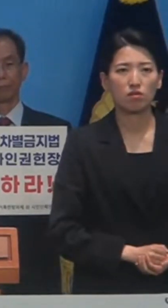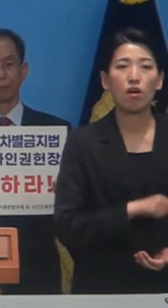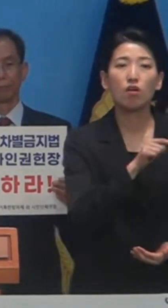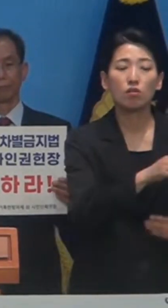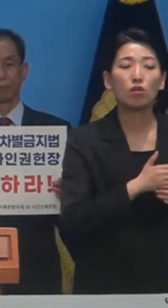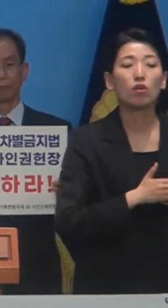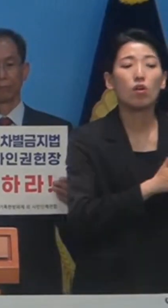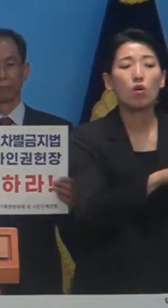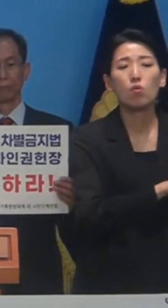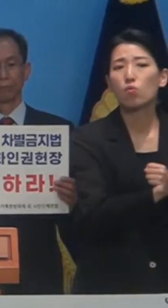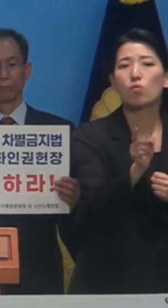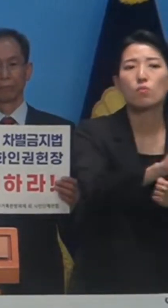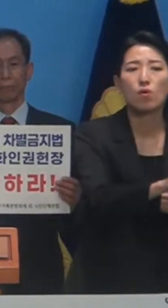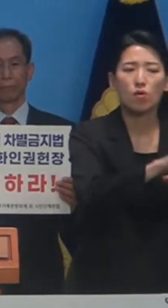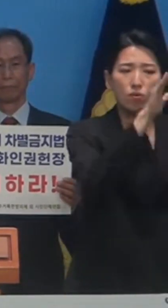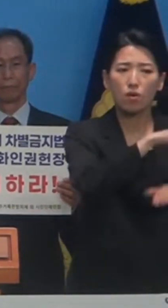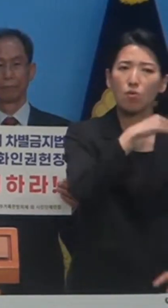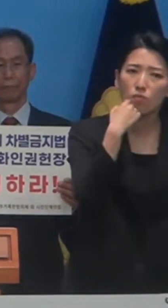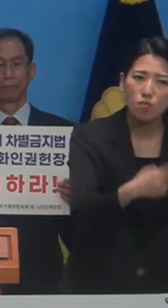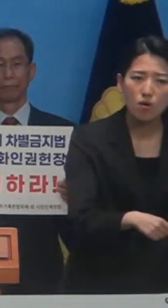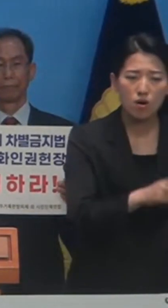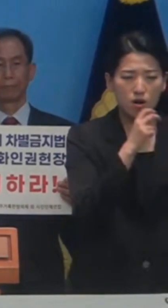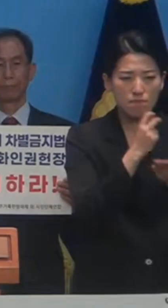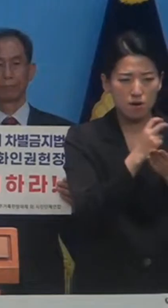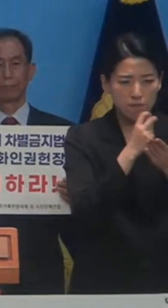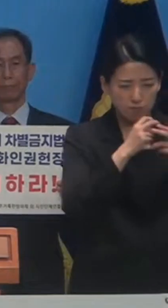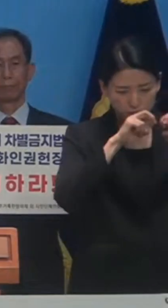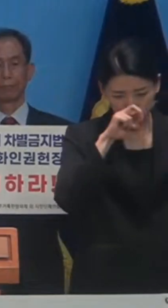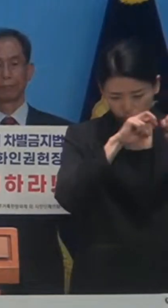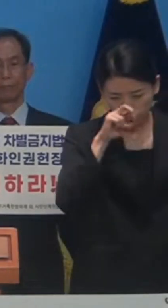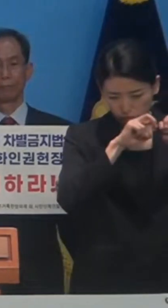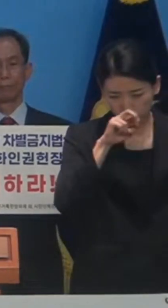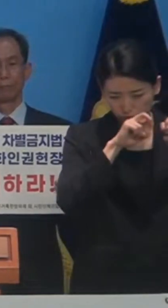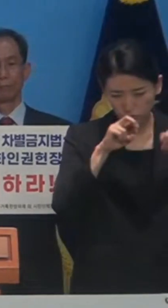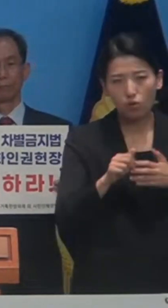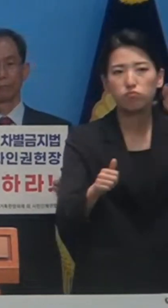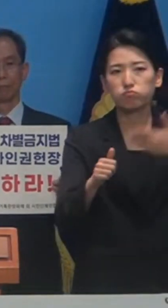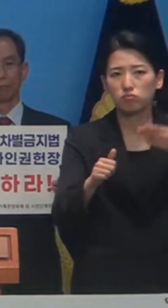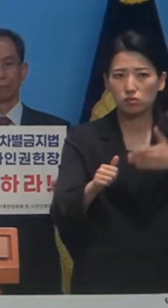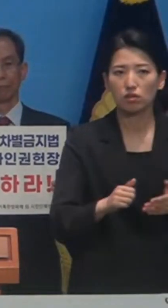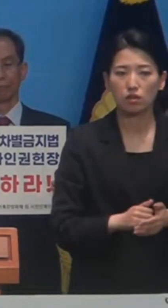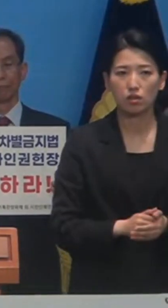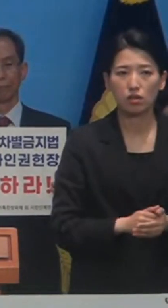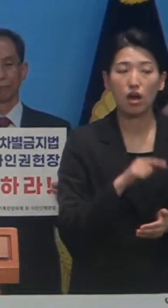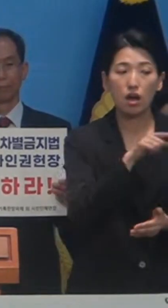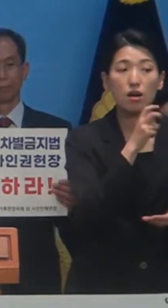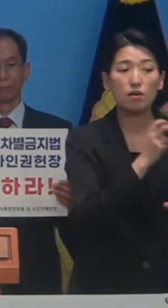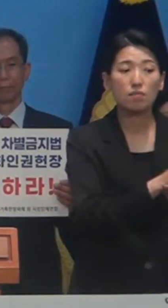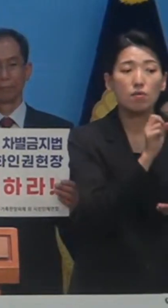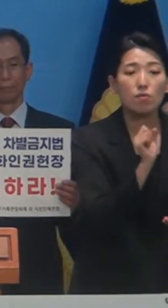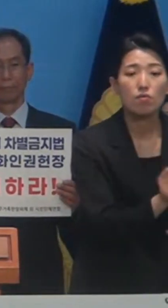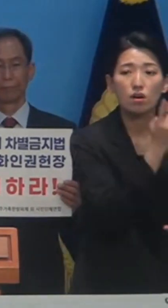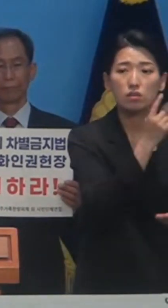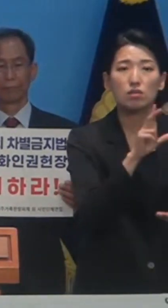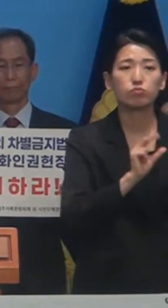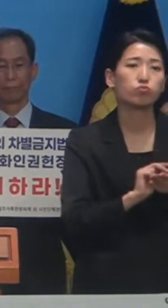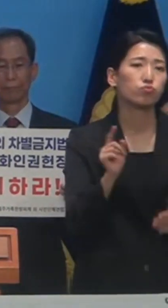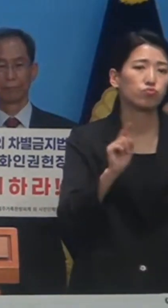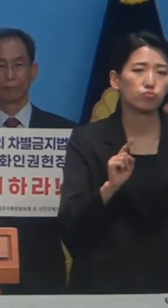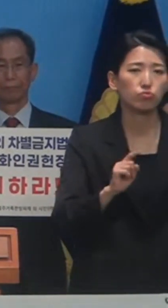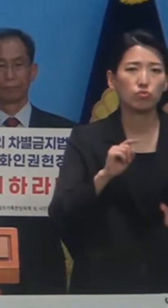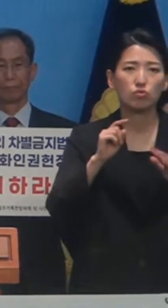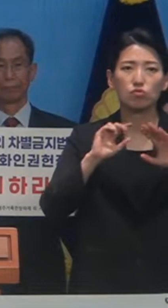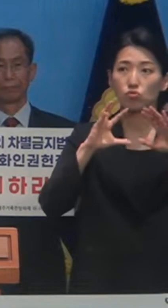추진 경과와 내용을 법률적으로 분석해 주시고 부작용 검토를 위한 국회 차원의 공개